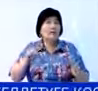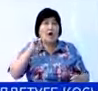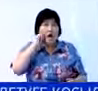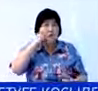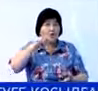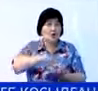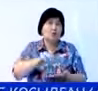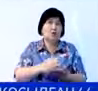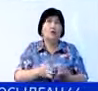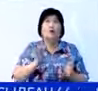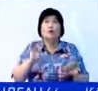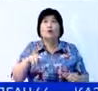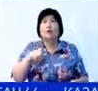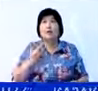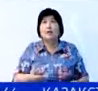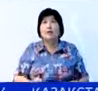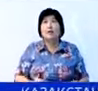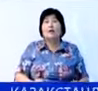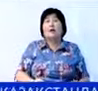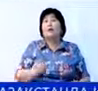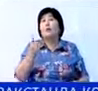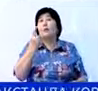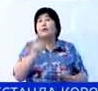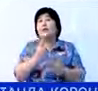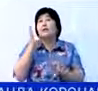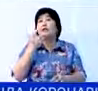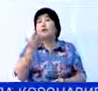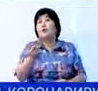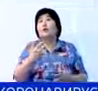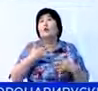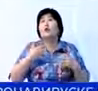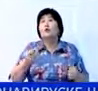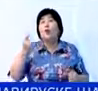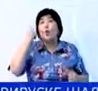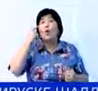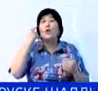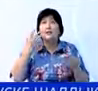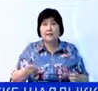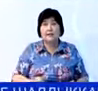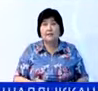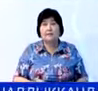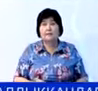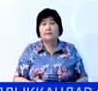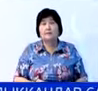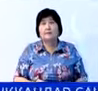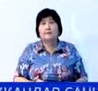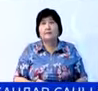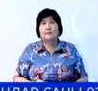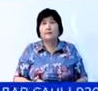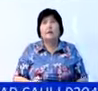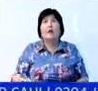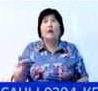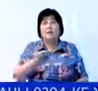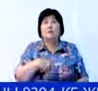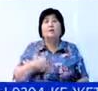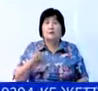жүр. Дұрыс айтасыз, дұрыс. Иә. Ол бірінші кезекте солардың денсаулықтарын ойласаңдар. Өте орында. Бізде анауызда